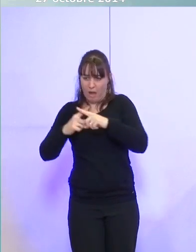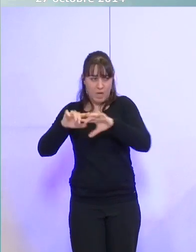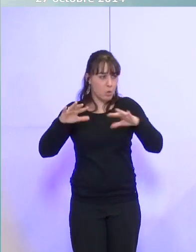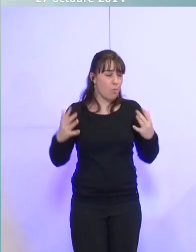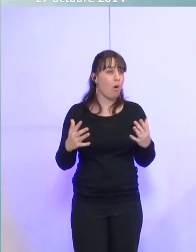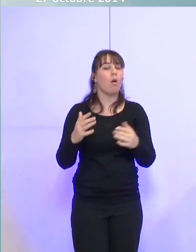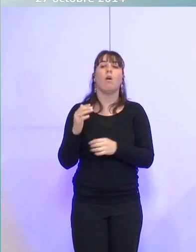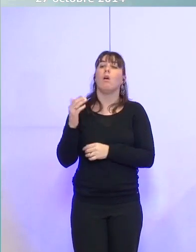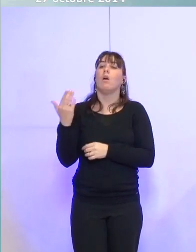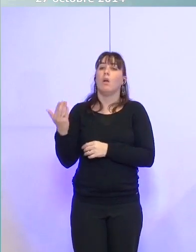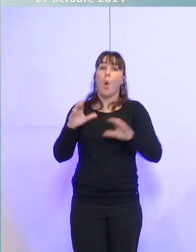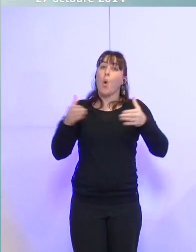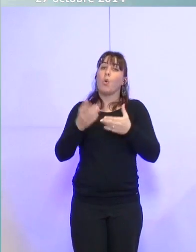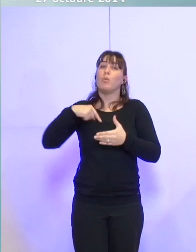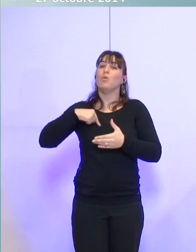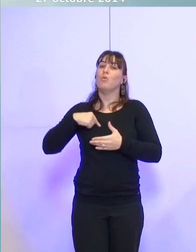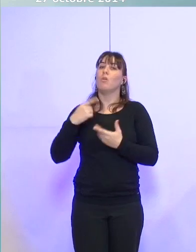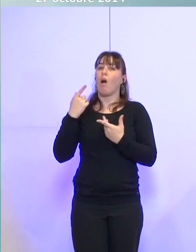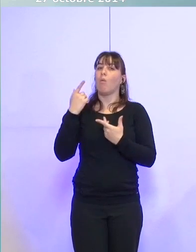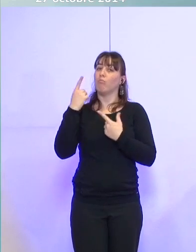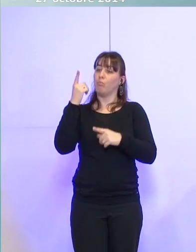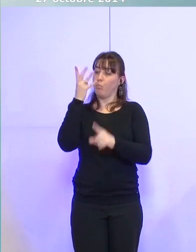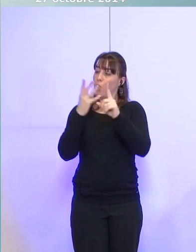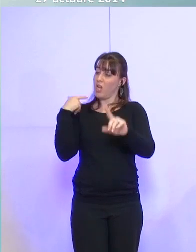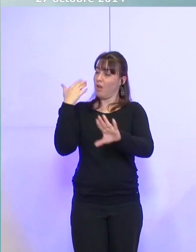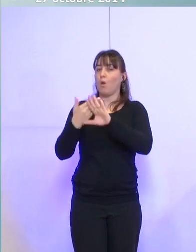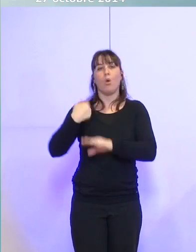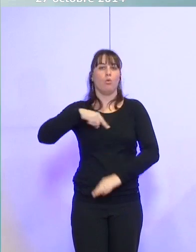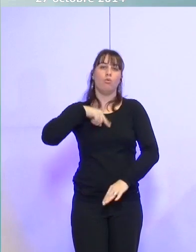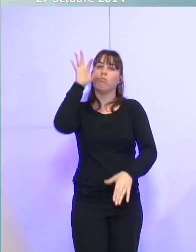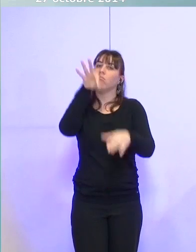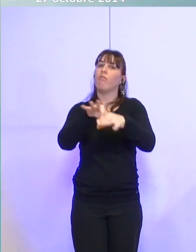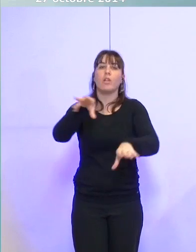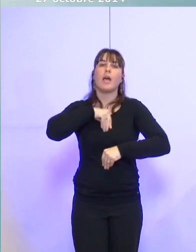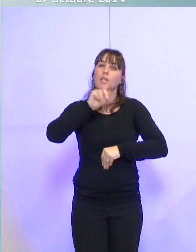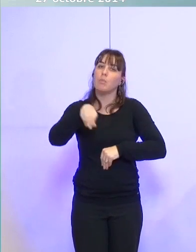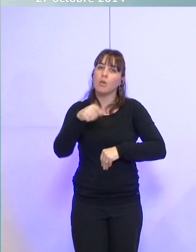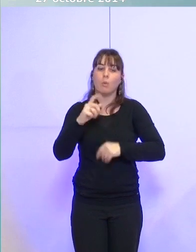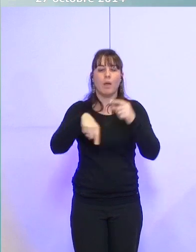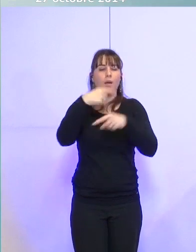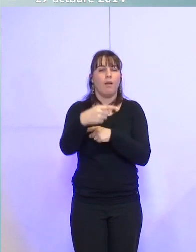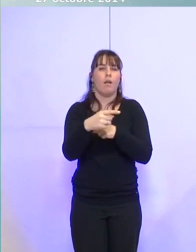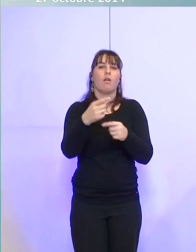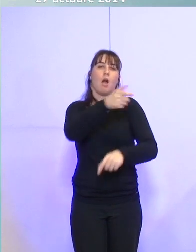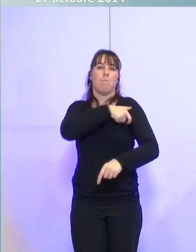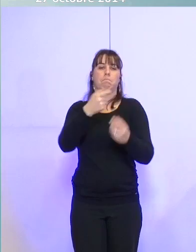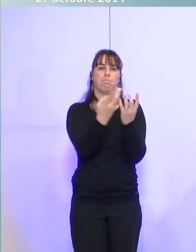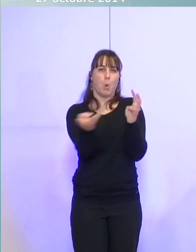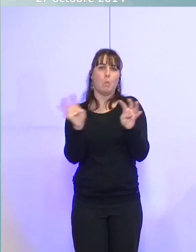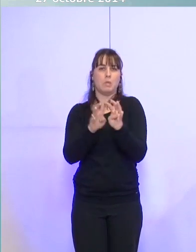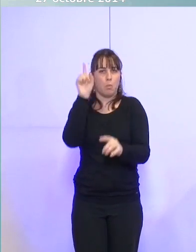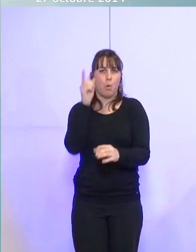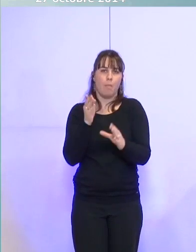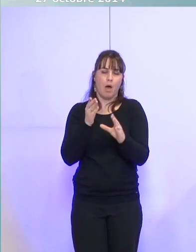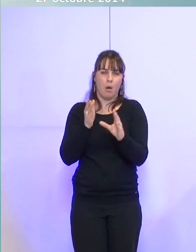était formulée par notre groupe, nous voterons la délibération bien entendu, c'était peut-être que vous puissiez revenir en commission, là aussi, dans le suivi du dossier, pour